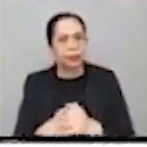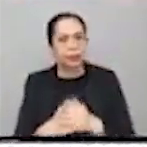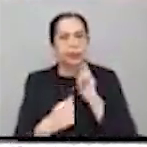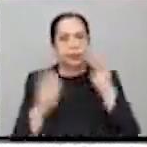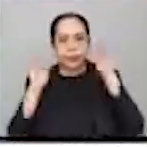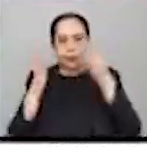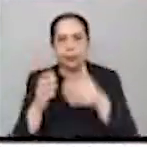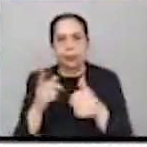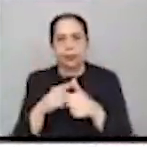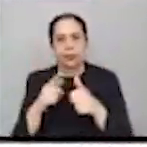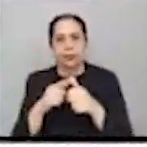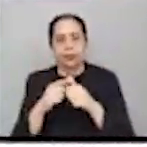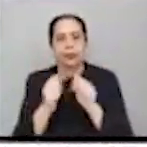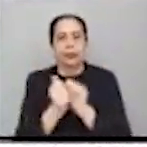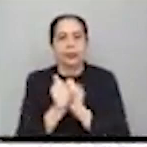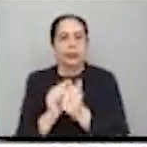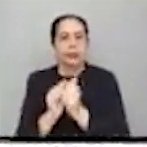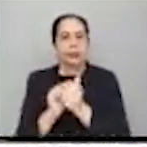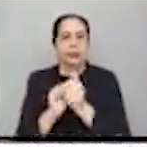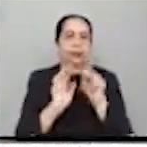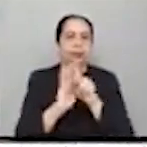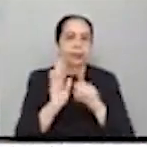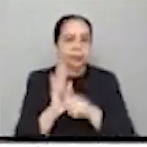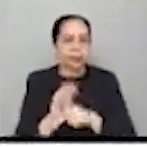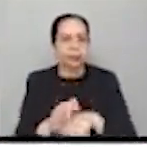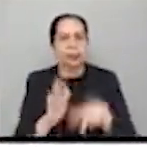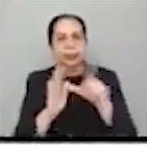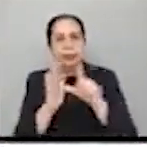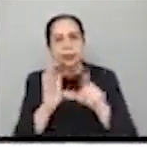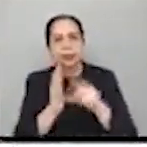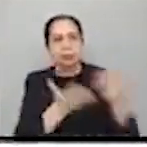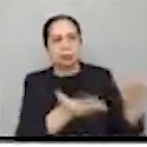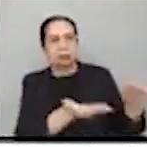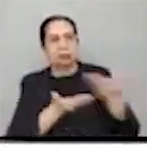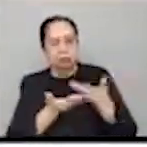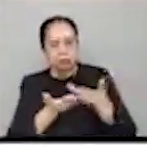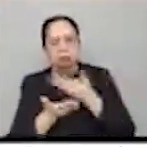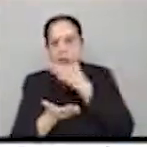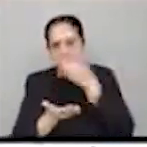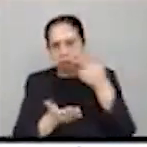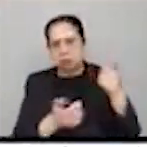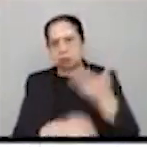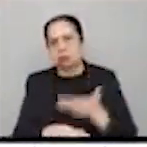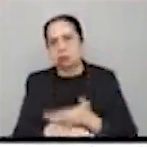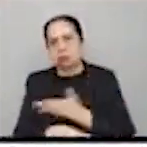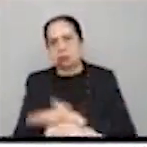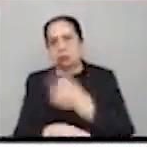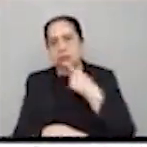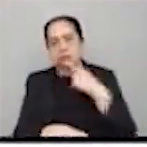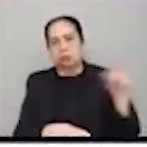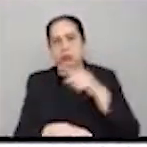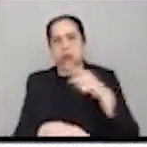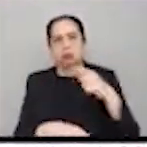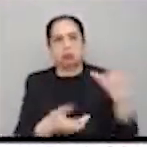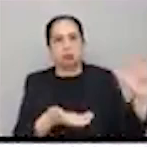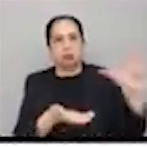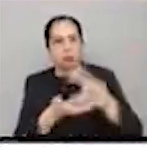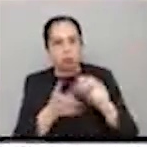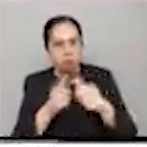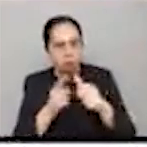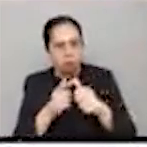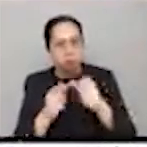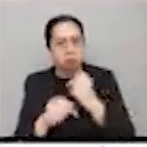ang pag-amyenda sa mga polisi at batas na inirekomenda sa administrasyon ng mga investors at stakeholders upang matugunan